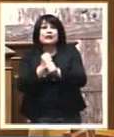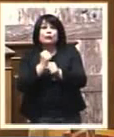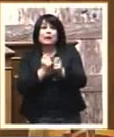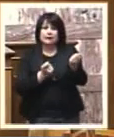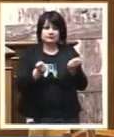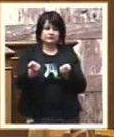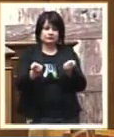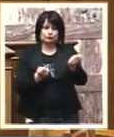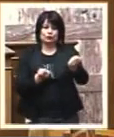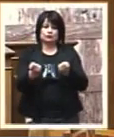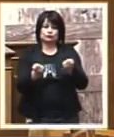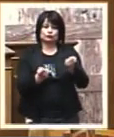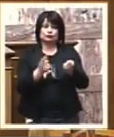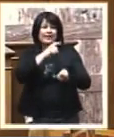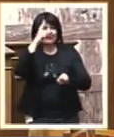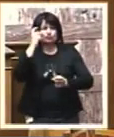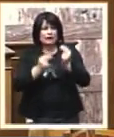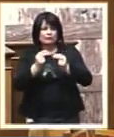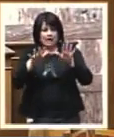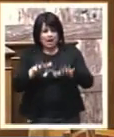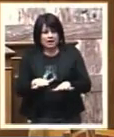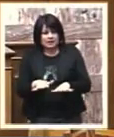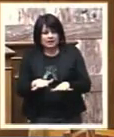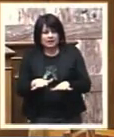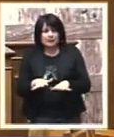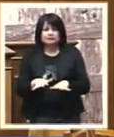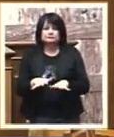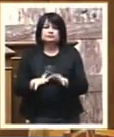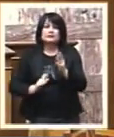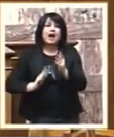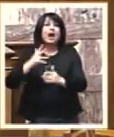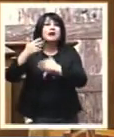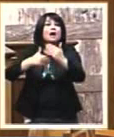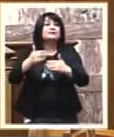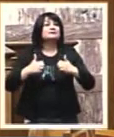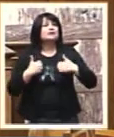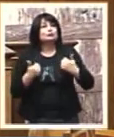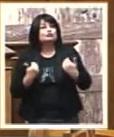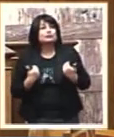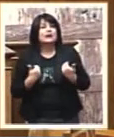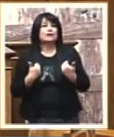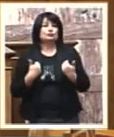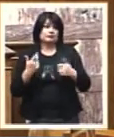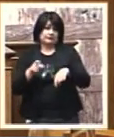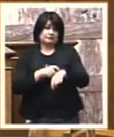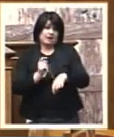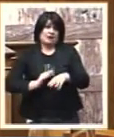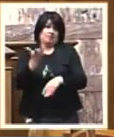ακόμα πιο σύνθετα προβλήματα, όπως η ανεργία, το έλλειμμα αναπτυξιακής προοπτικής των νέων στη χώρα